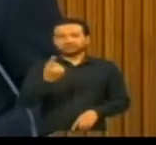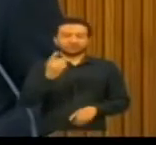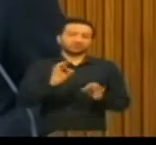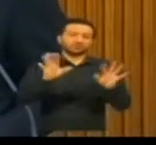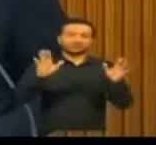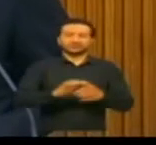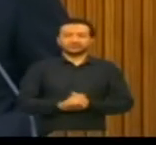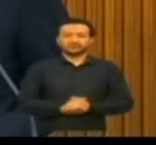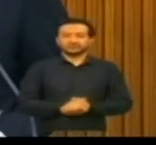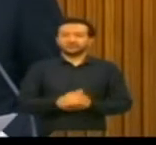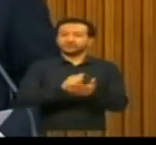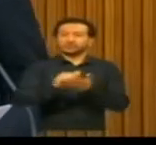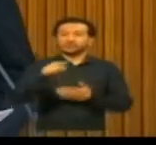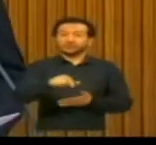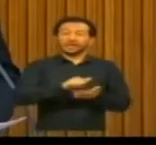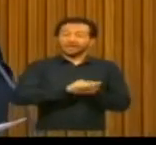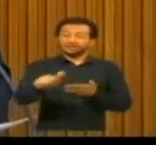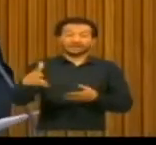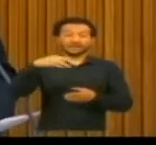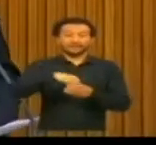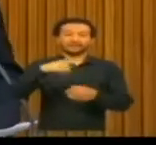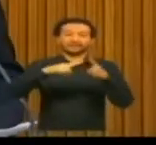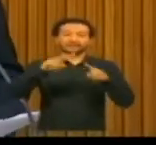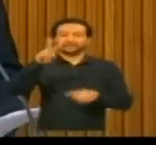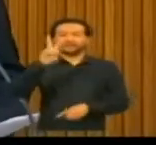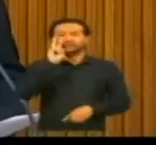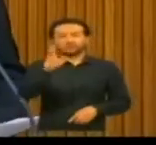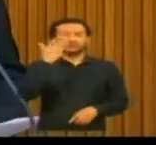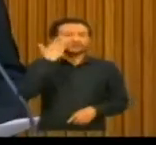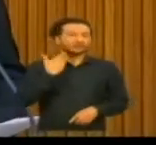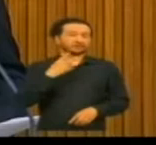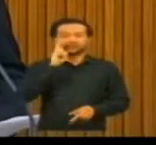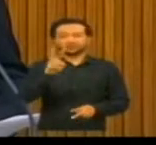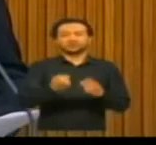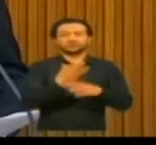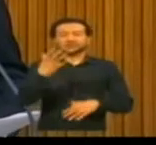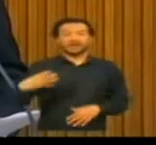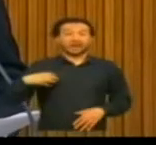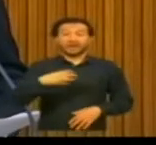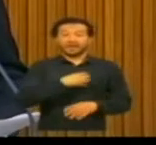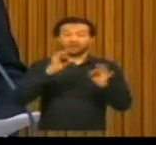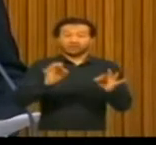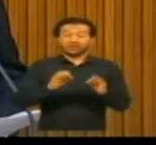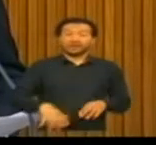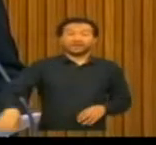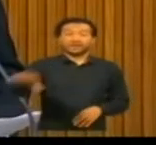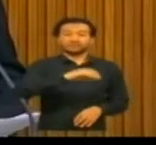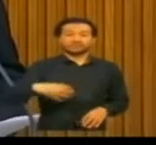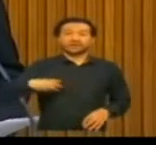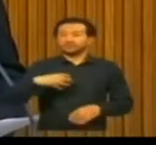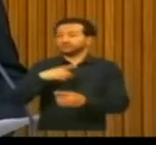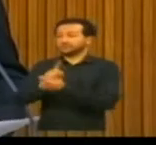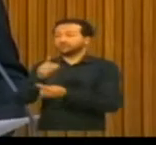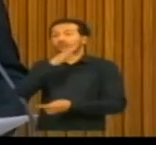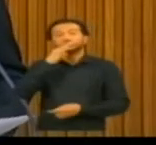mi? Bütün bunların tamamını televizyonlarda izlerken de görürüz. Anneler gününde hepimiz annemizin mutlu